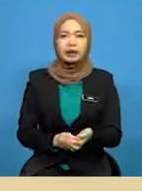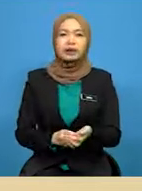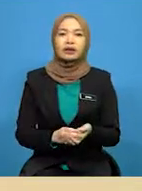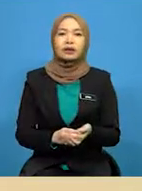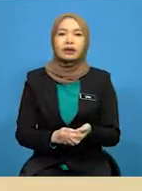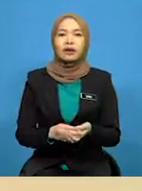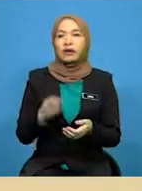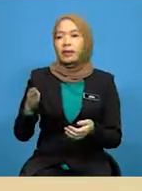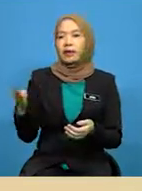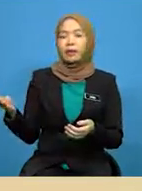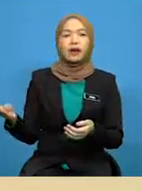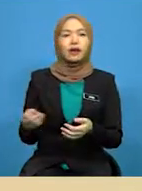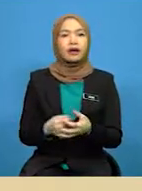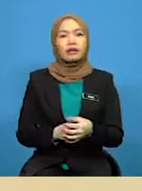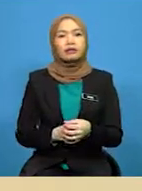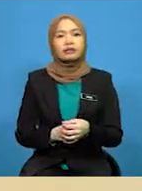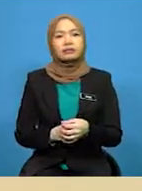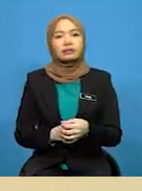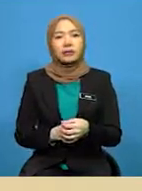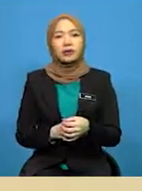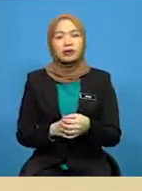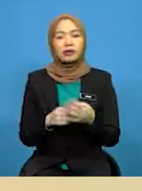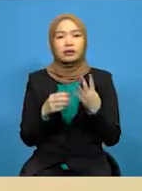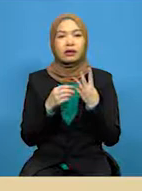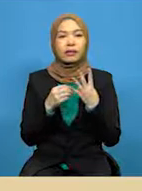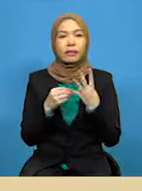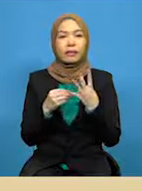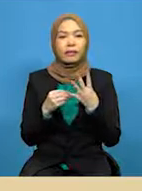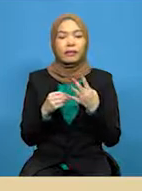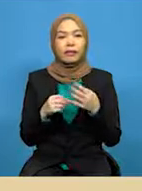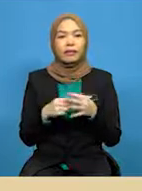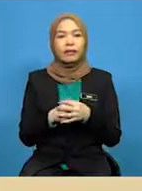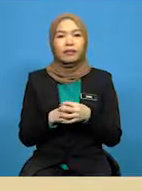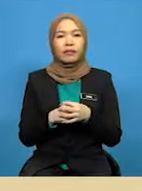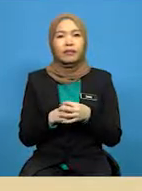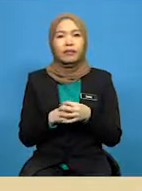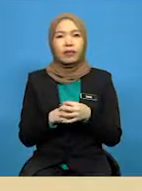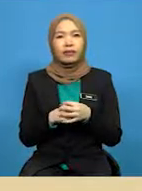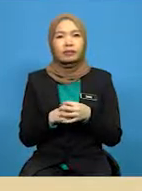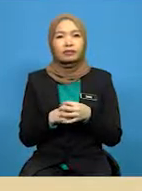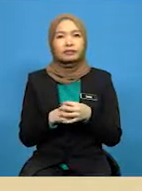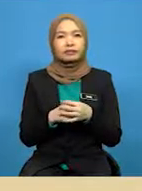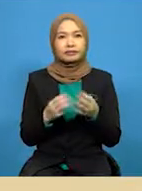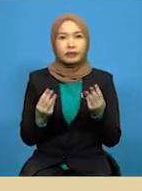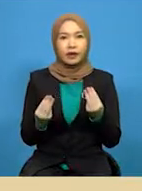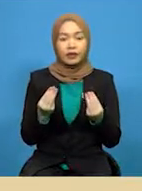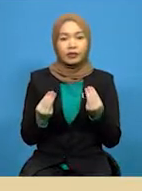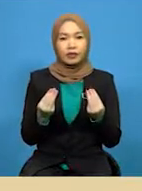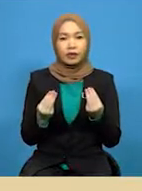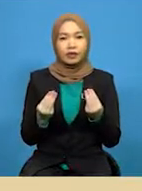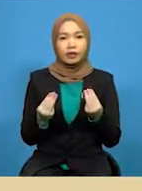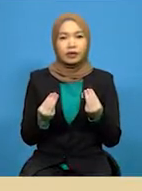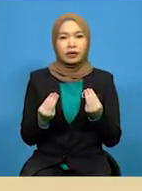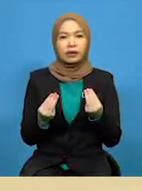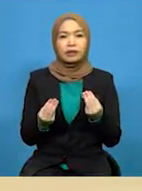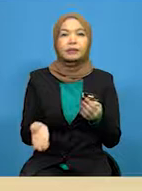berkurang. Okey, yang keempat, jika tidak dapat ditangani oleh kerajaan, mungkin akan meningkatkan lagi kadar kemiskinan.